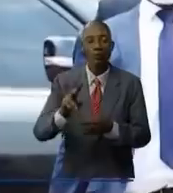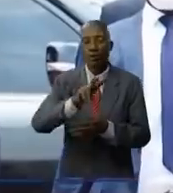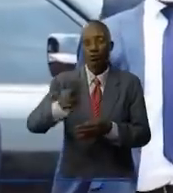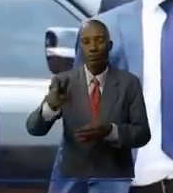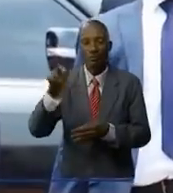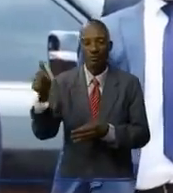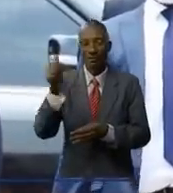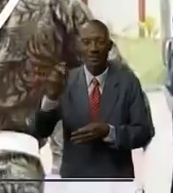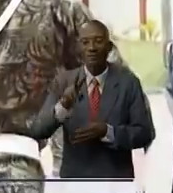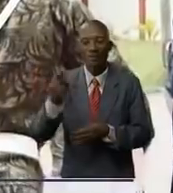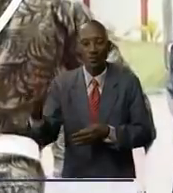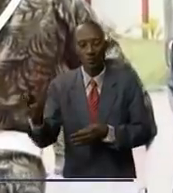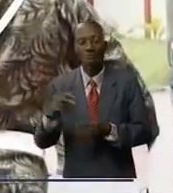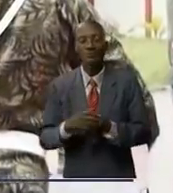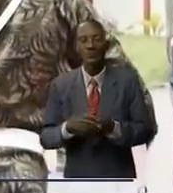2021-2022.